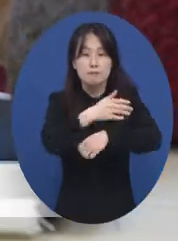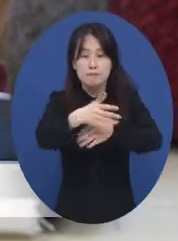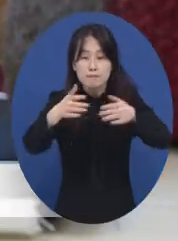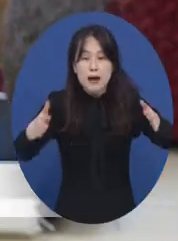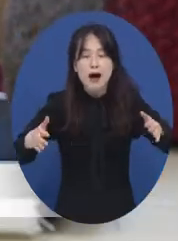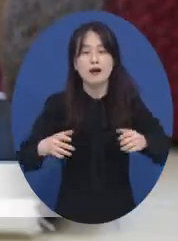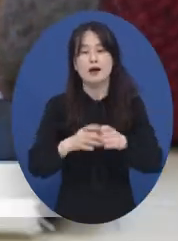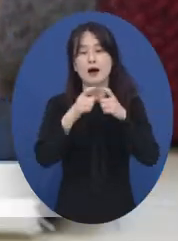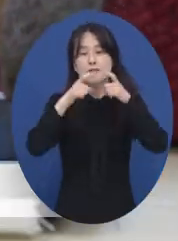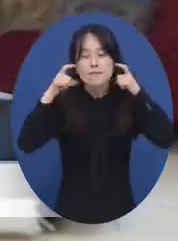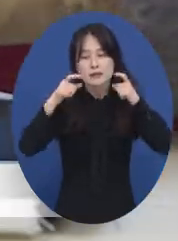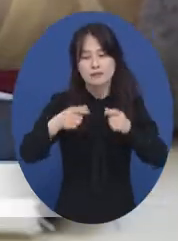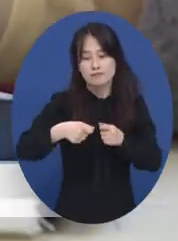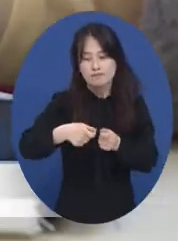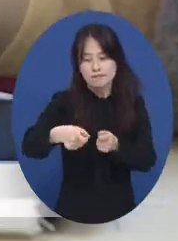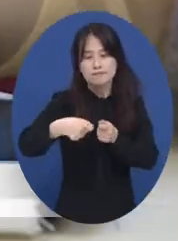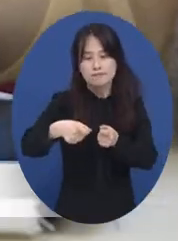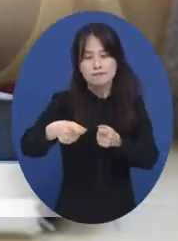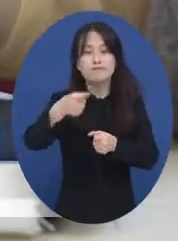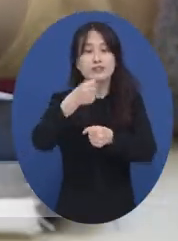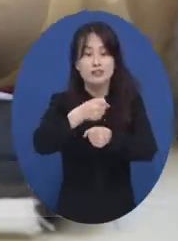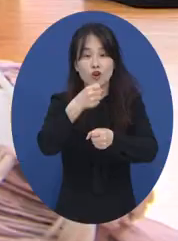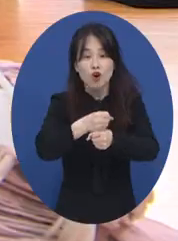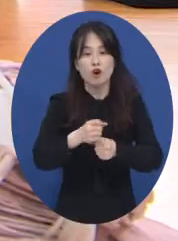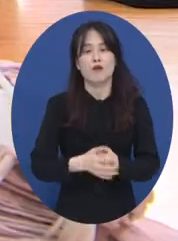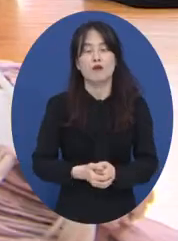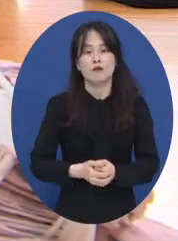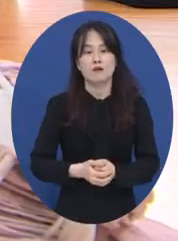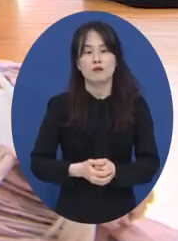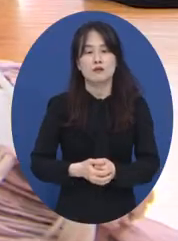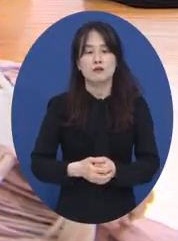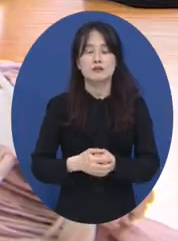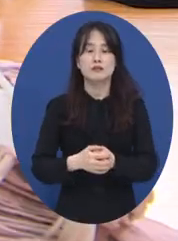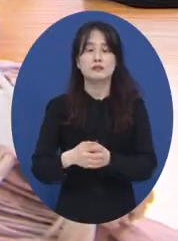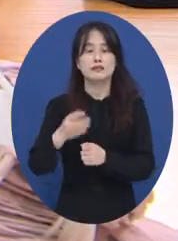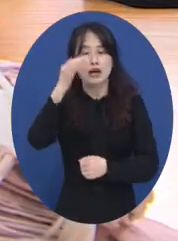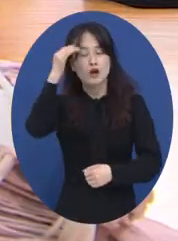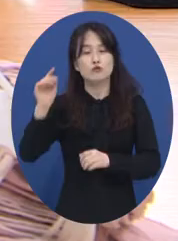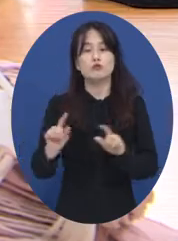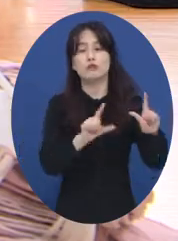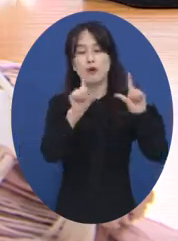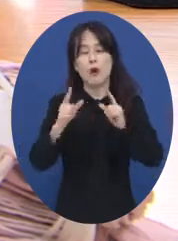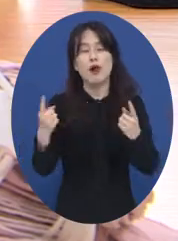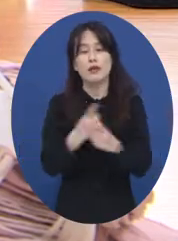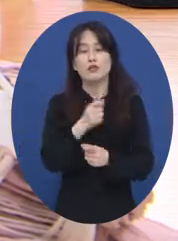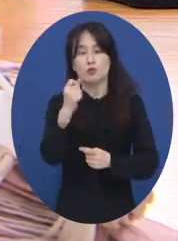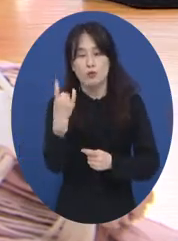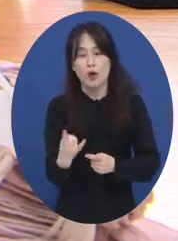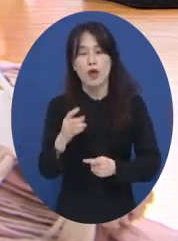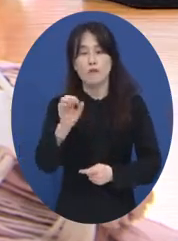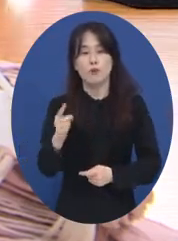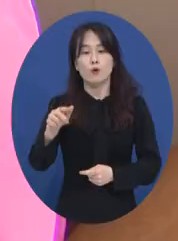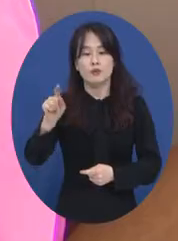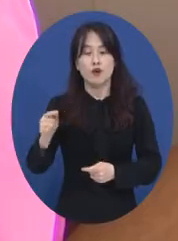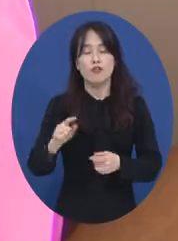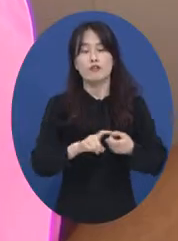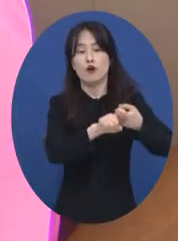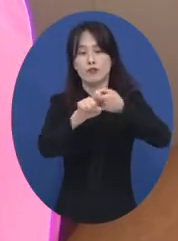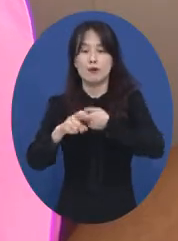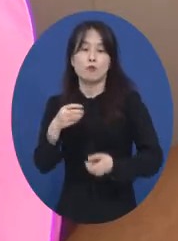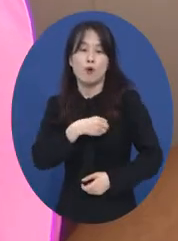마스크를 제작하는 손길이 분주합니다 한국 생활 개선에 포천 c 언어 앞에 회원 드립니다